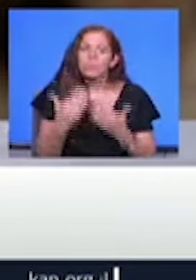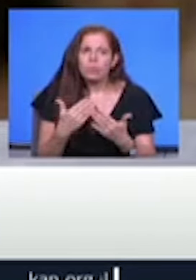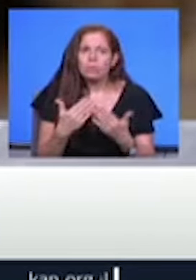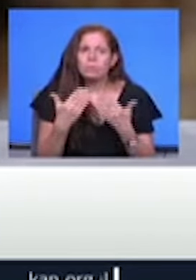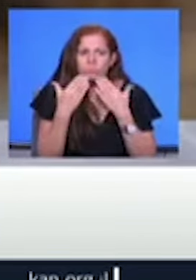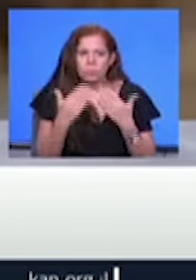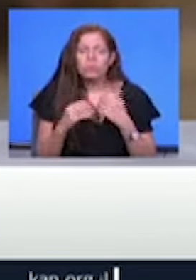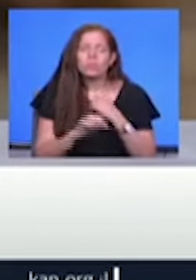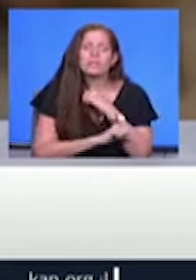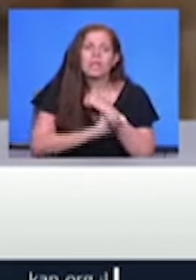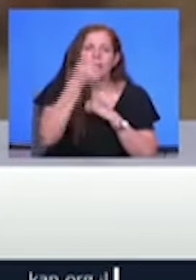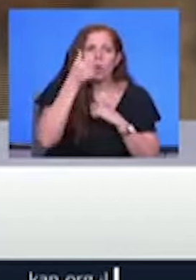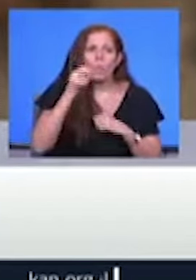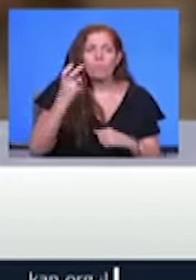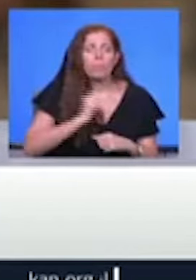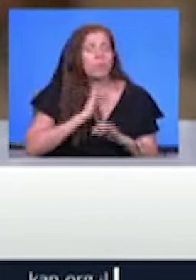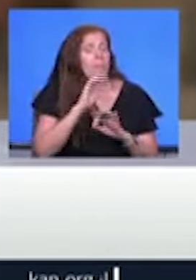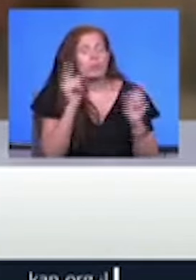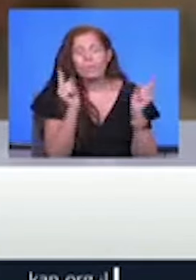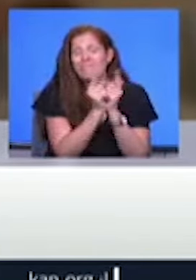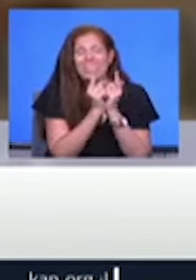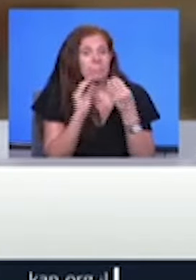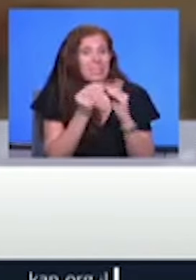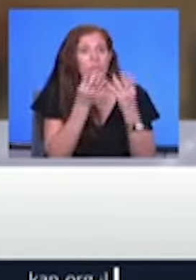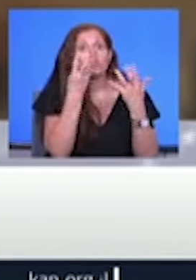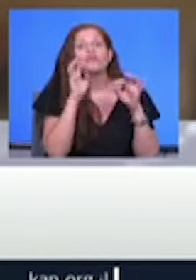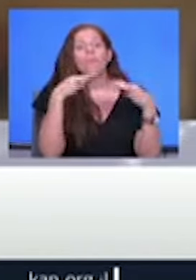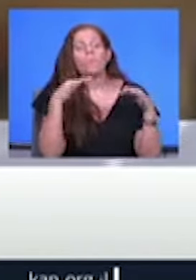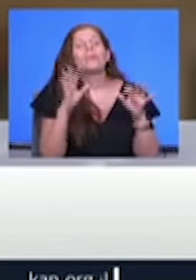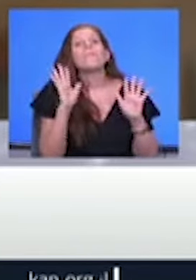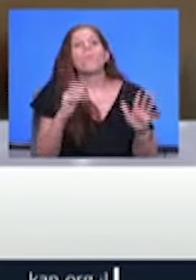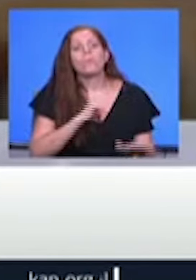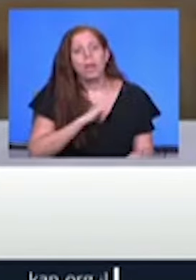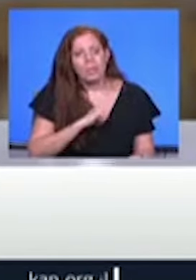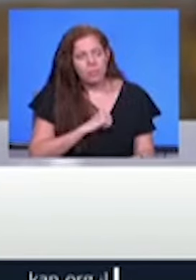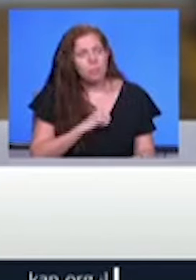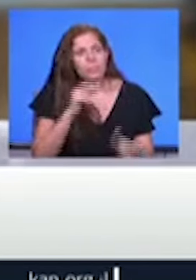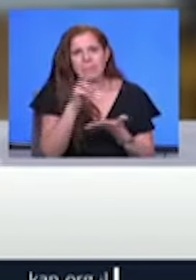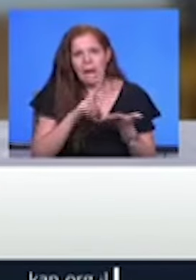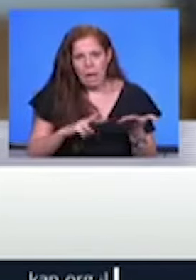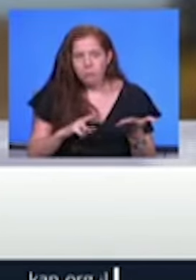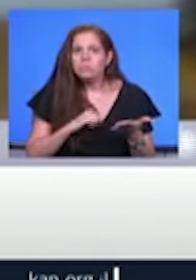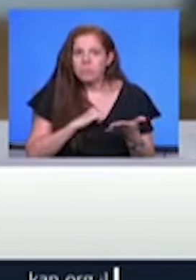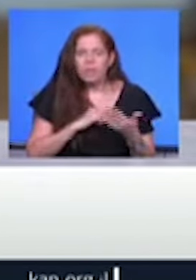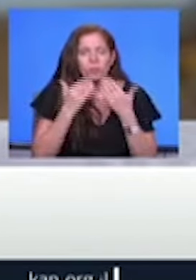אלוף במילואים, מה שנקרא על קצה המזלג, תמצאתנו 90 עמודים מאוד מרתקים, קראתי את זה בעניין רב, תודה לך על העבודה.